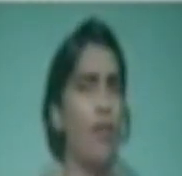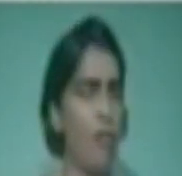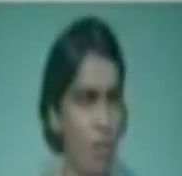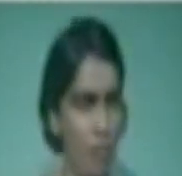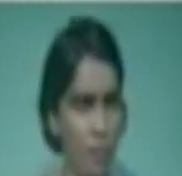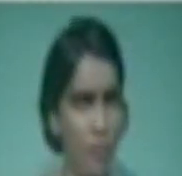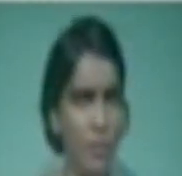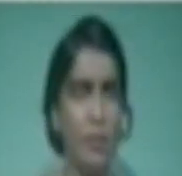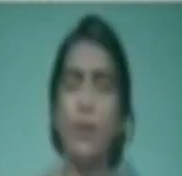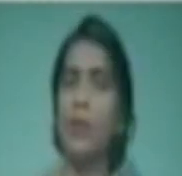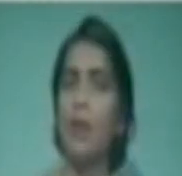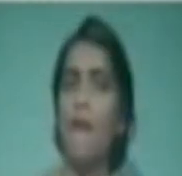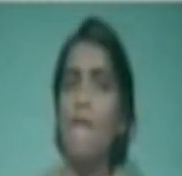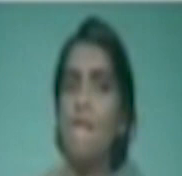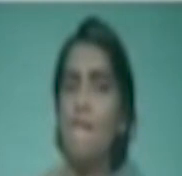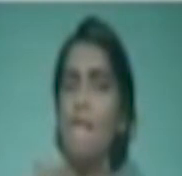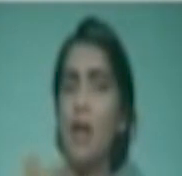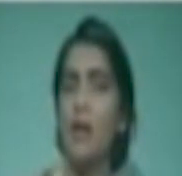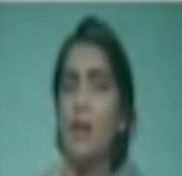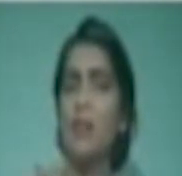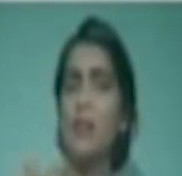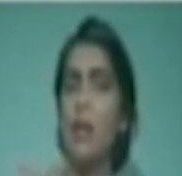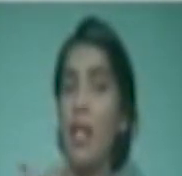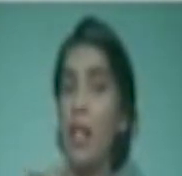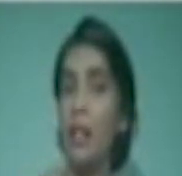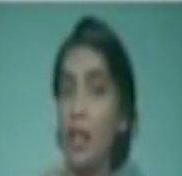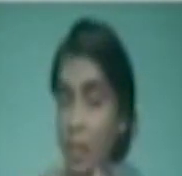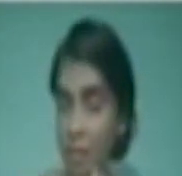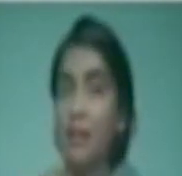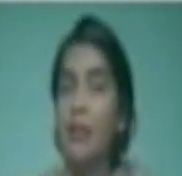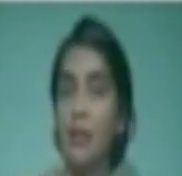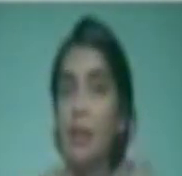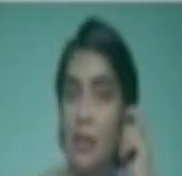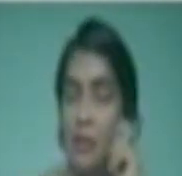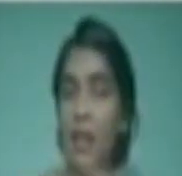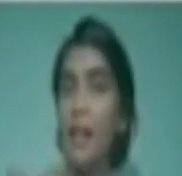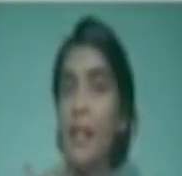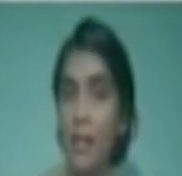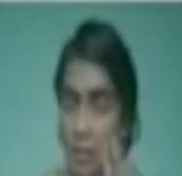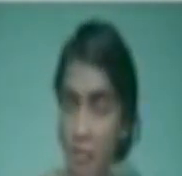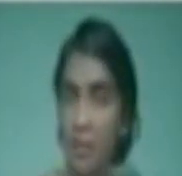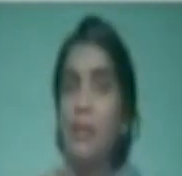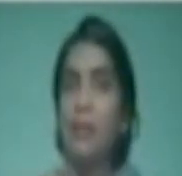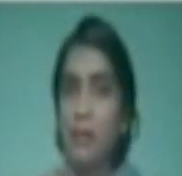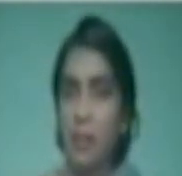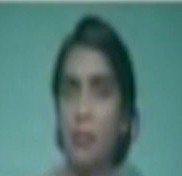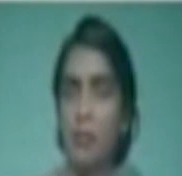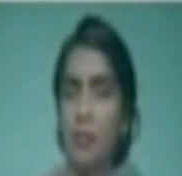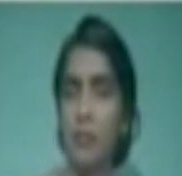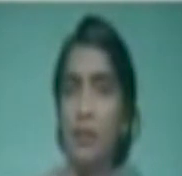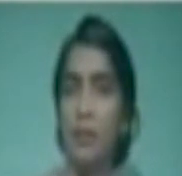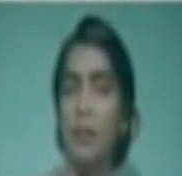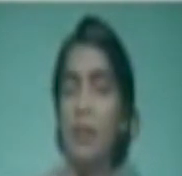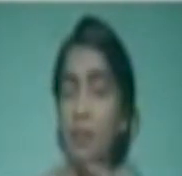වහන්සේ වසන්ත මුදලිගේ ත්‍රස්තවාදයේ වැළැක්වීමේ පනත යටතේ නිකුත්